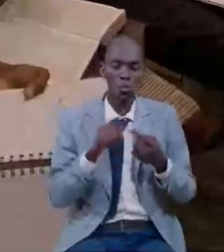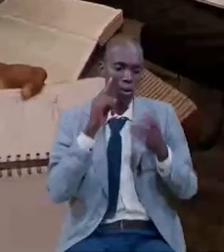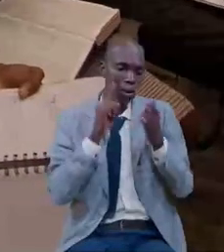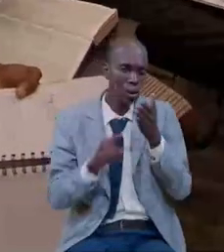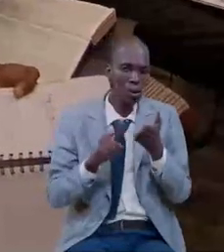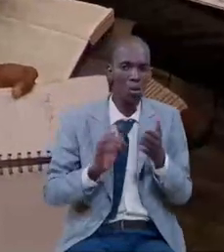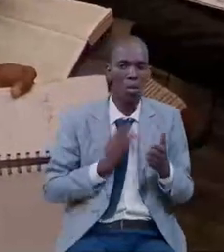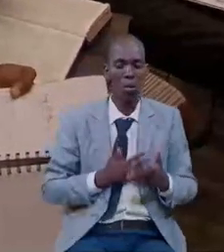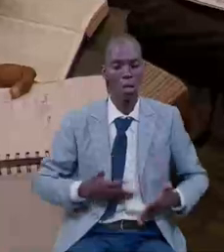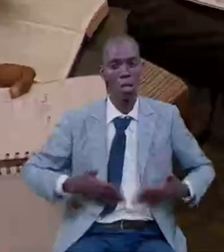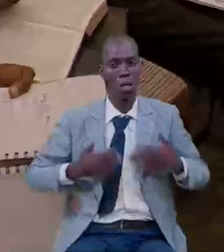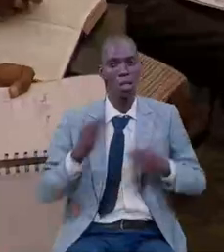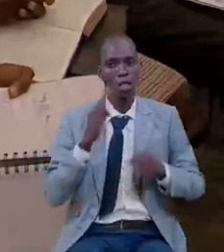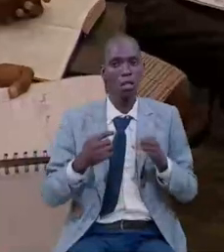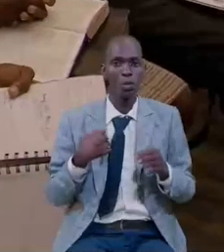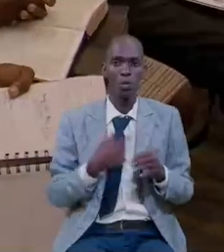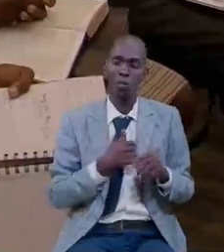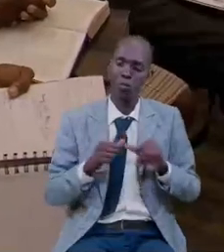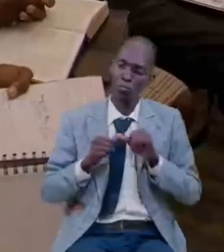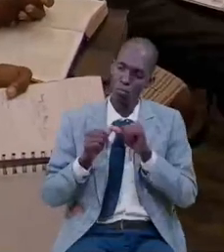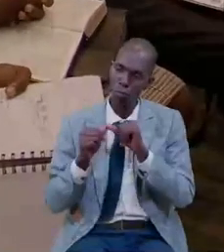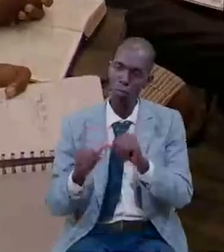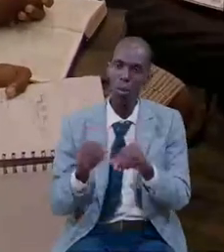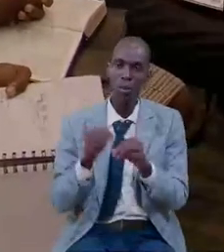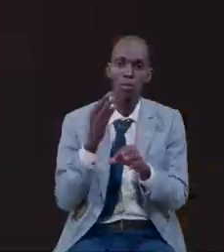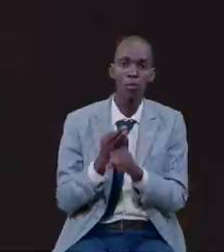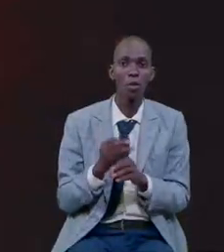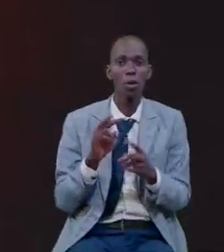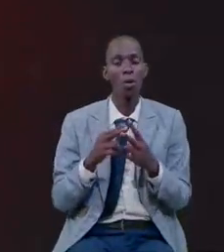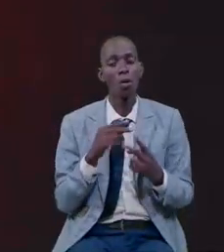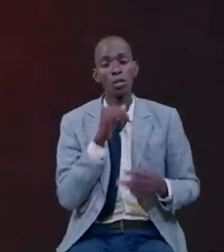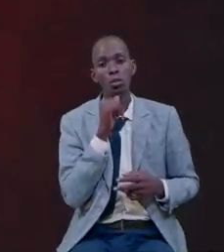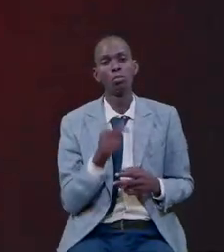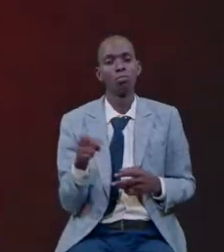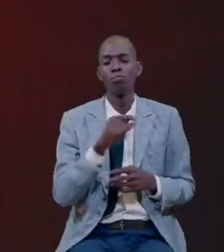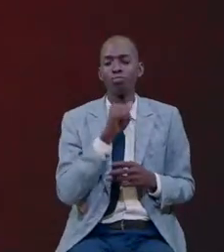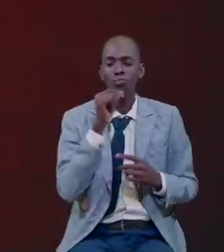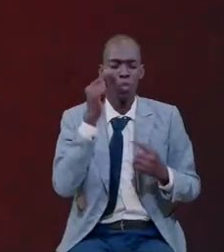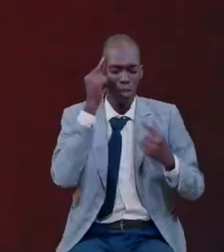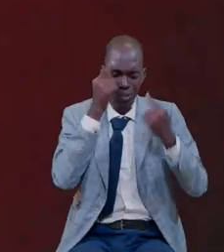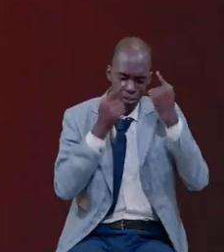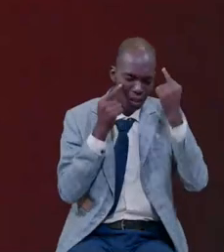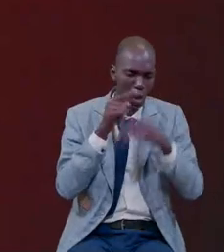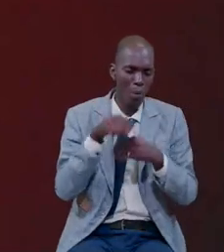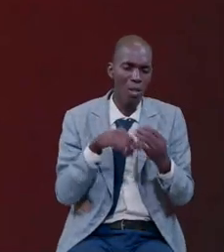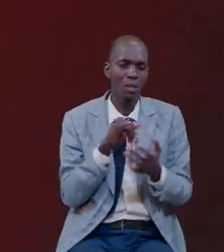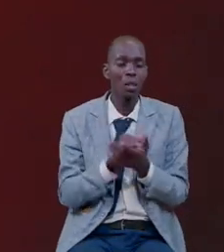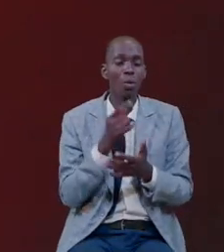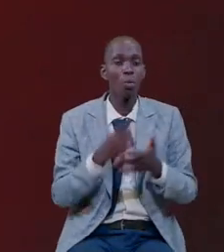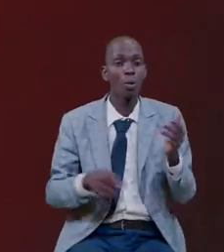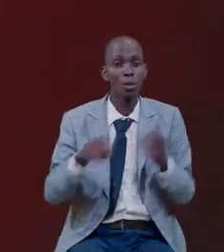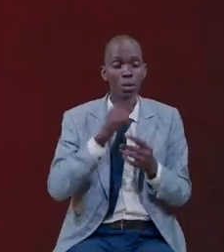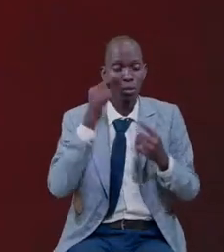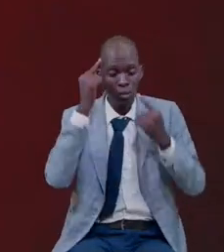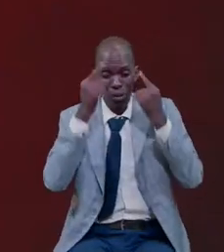examiner leur vie, si on est dans la foi ou pas, il n'y a pas de souci. Le souci qu'ils ont, c'est pour la